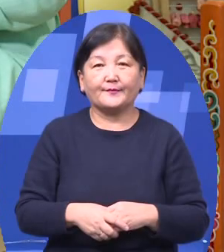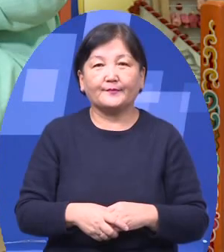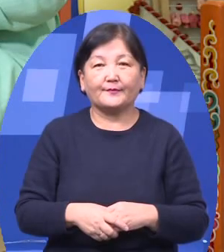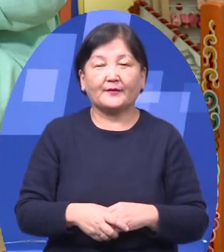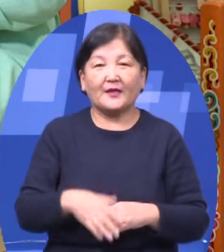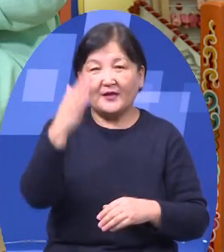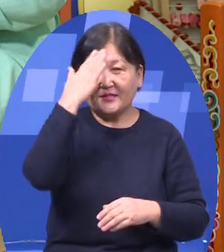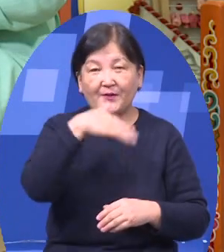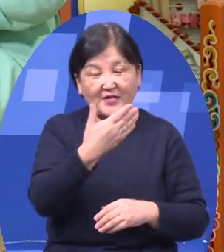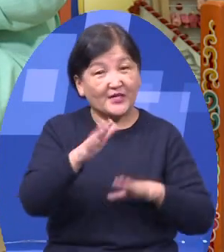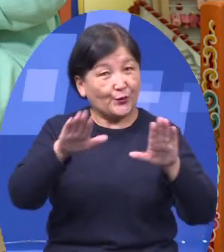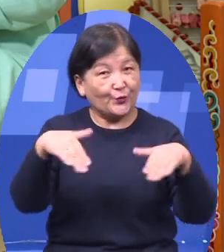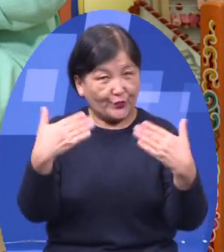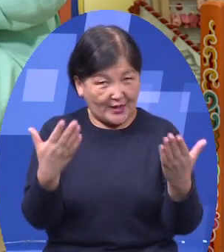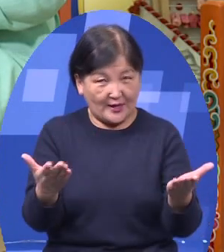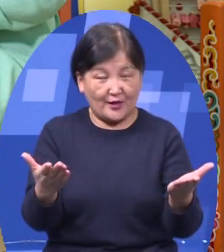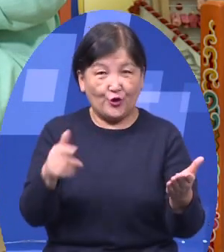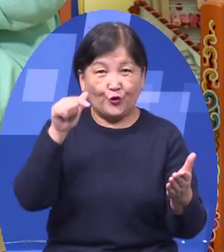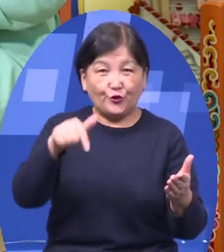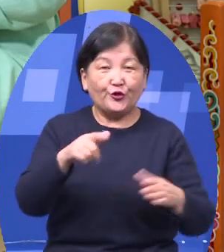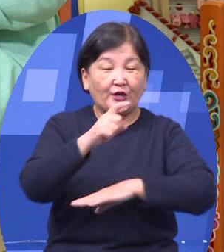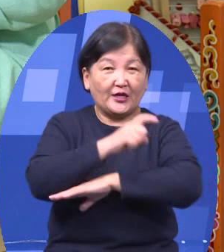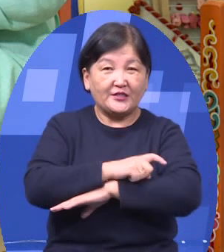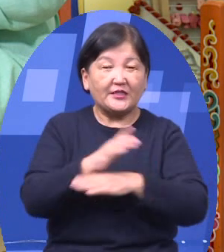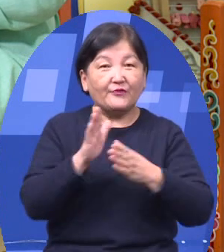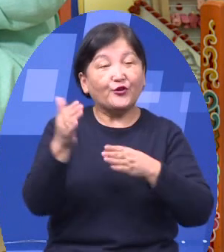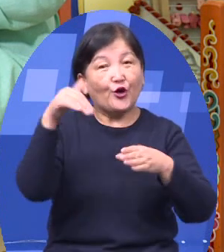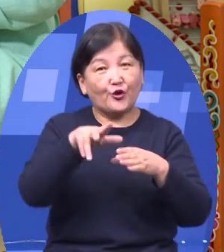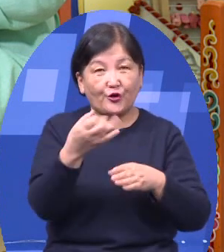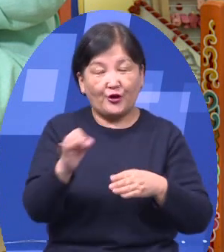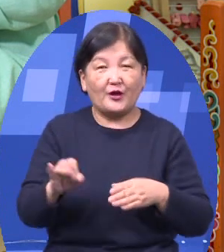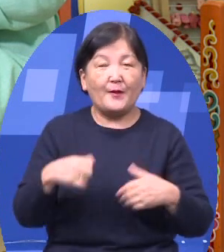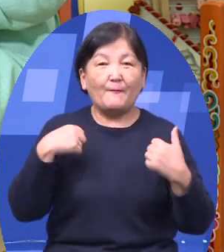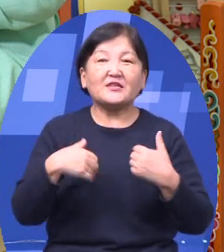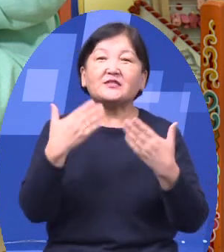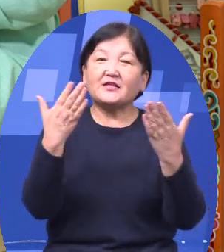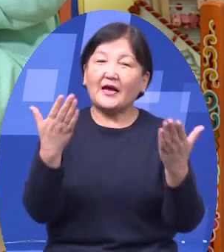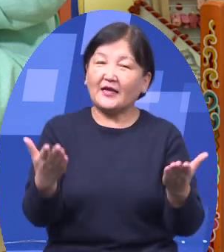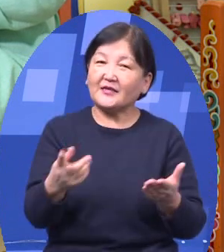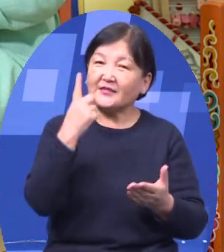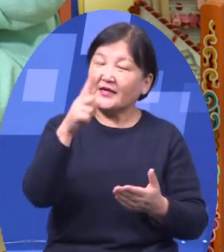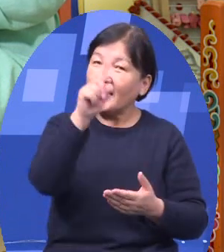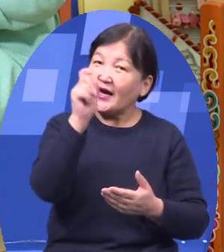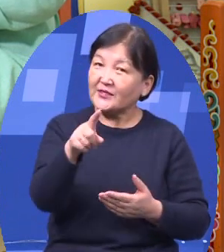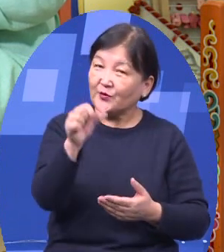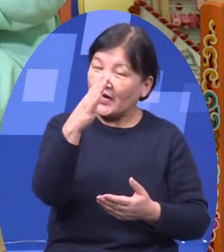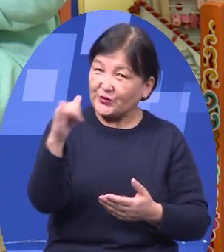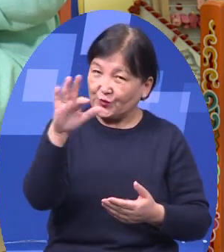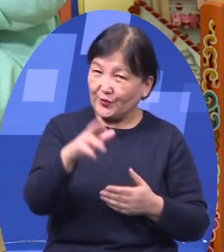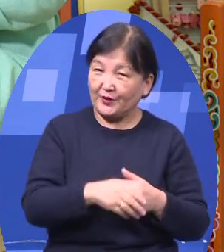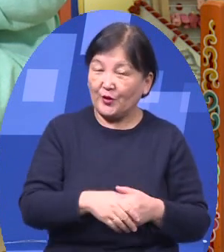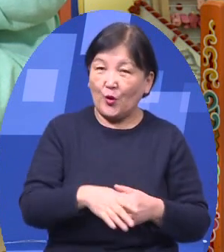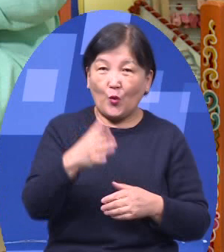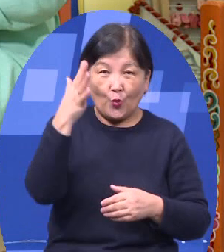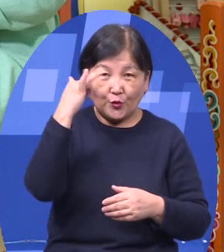Сайн байцгаана хүүхдүүд ээ. Өнөөдрийнхөө хичээлд итгэвтэй оролцоорой. Багш нь танараас нэг асуулт асууя.